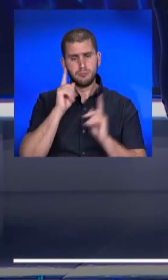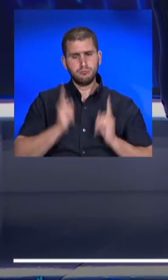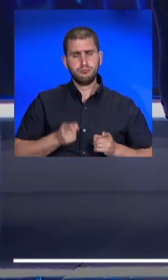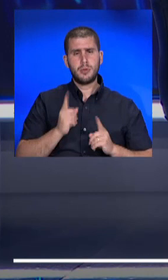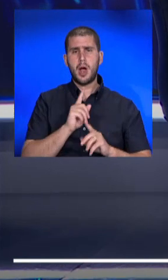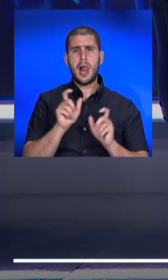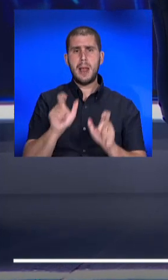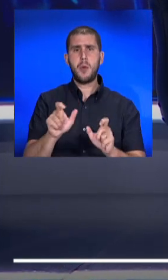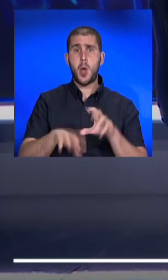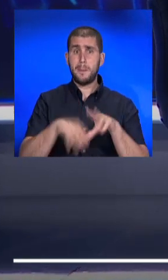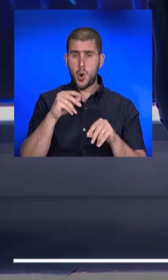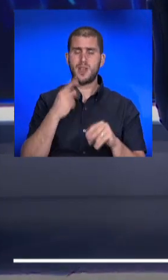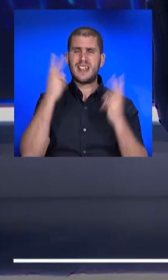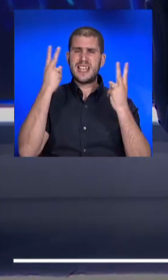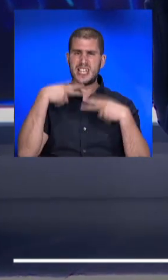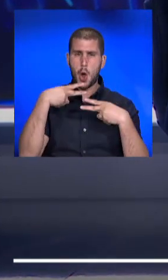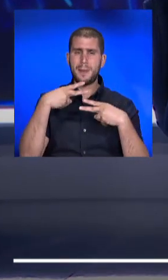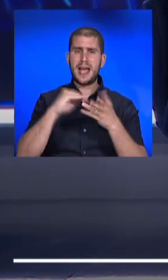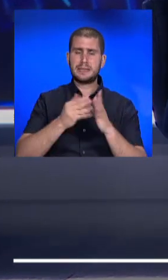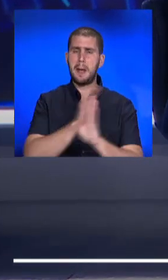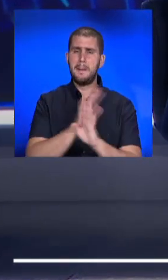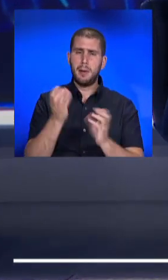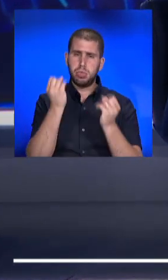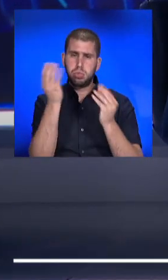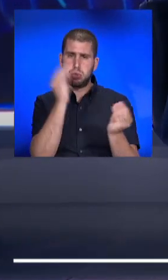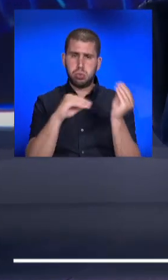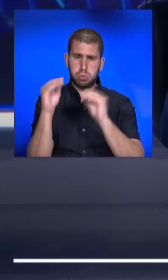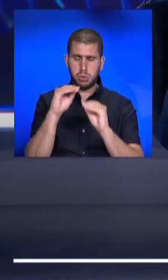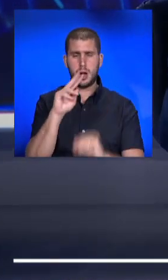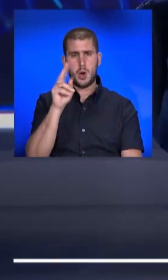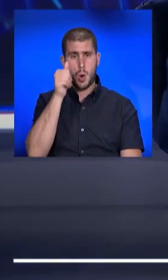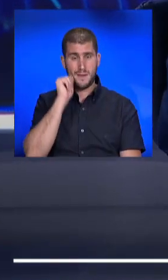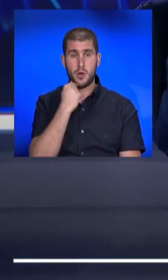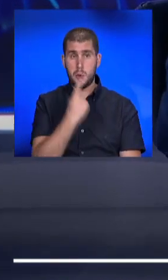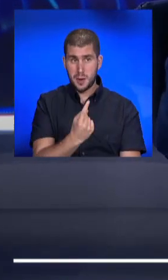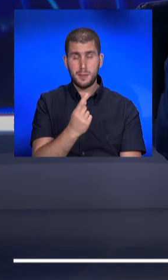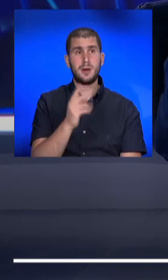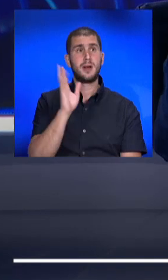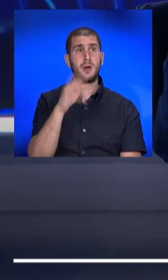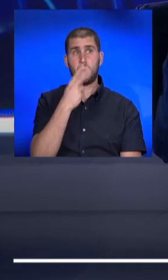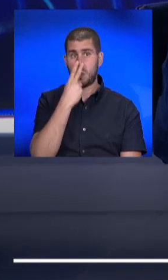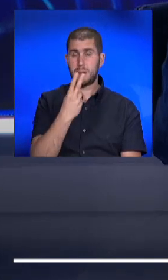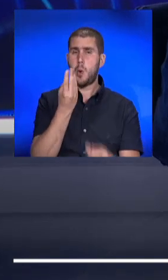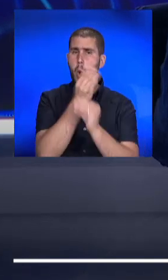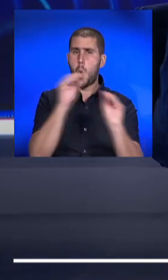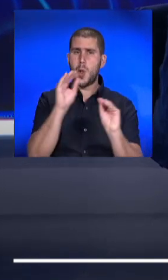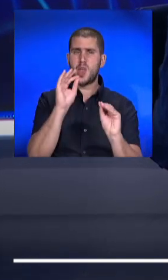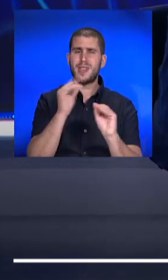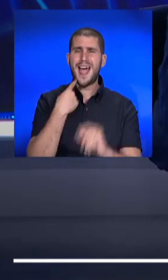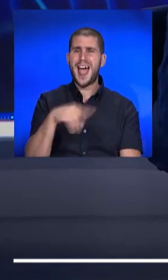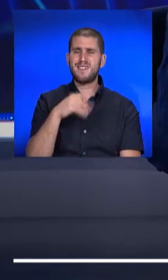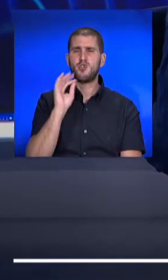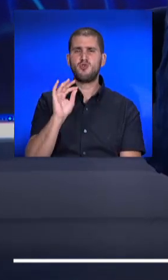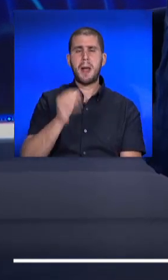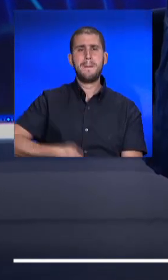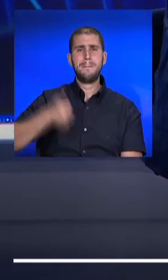בחירות ולקיים את ההסכם בלי שטיקים ובלי טריקים, כך כחול לבן. אגב, אנחנו רואות גם הודעות חריפות של בכירי כחול